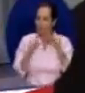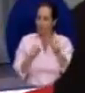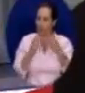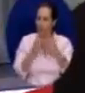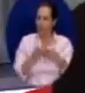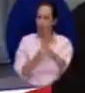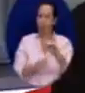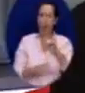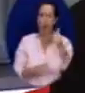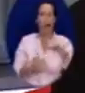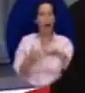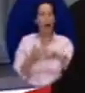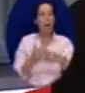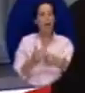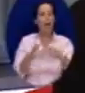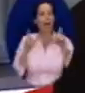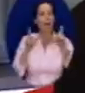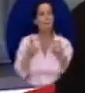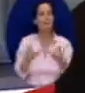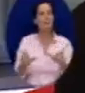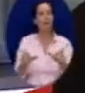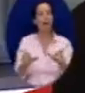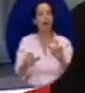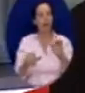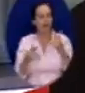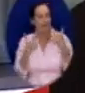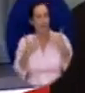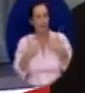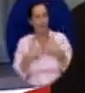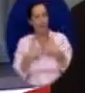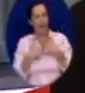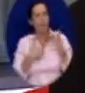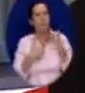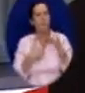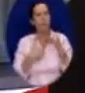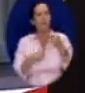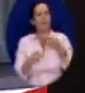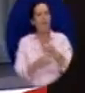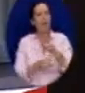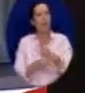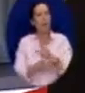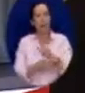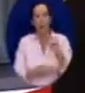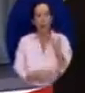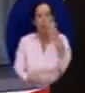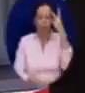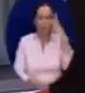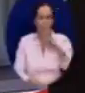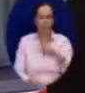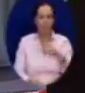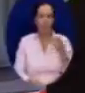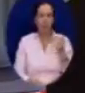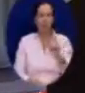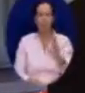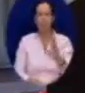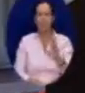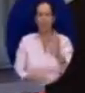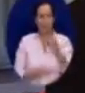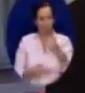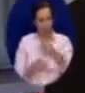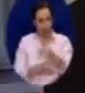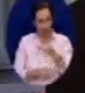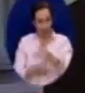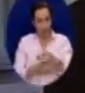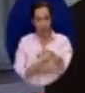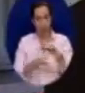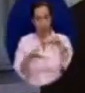תעזור. קודם כל המטרה היא מניעה. קודם כל תסבירי בשתי מילים מה זו התאמרות הזאת, לא כולם מבינים. אז קודם כל זה לא בשתי מילים, ובאמת